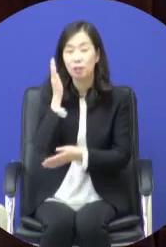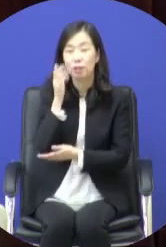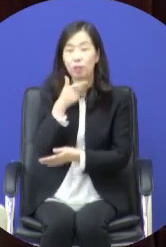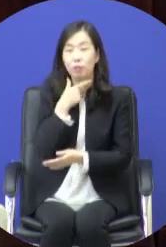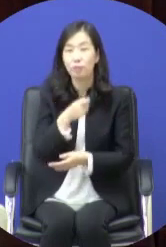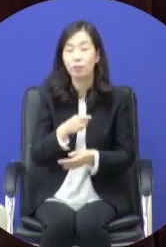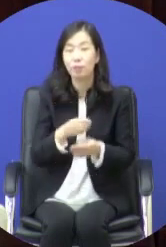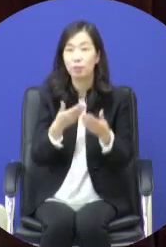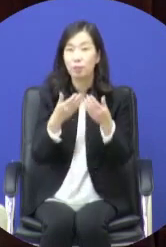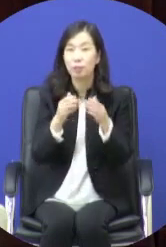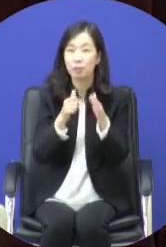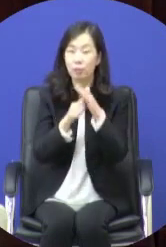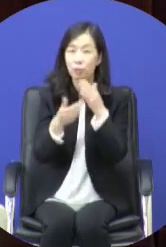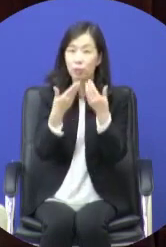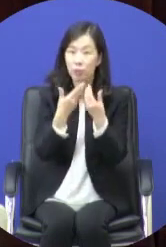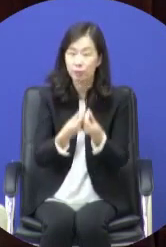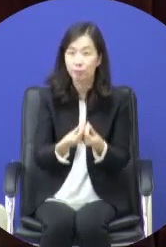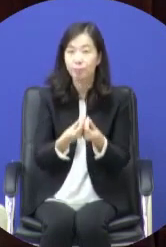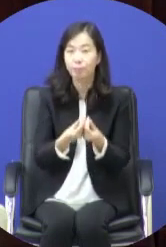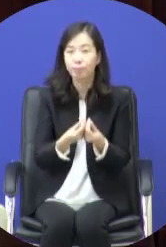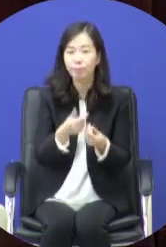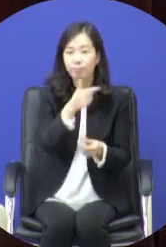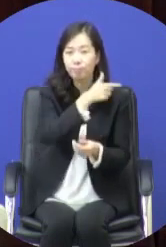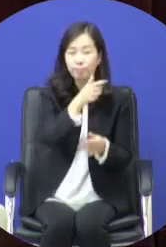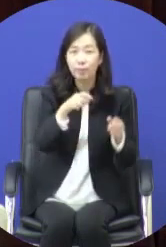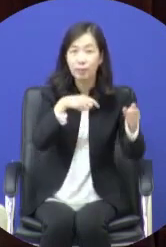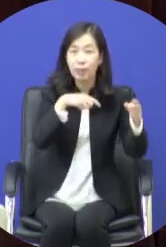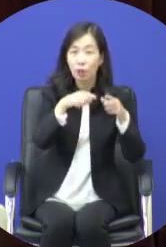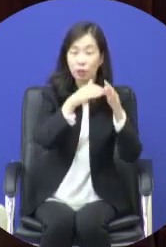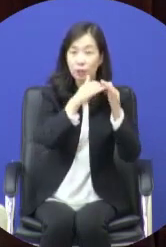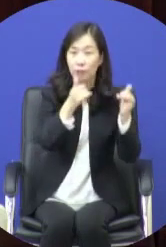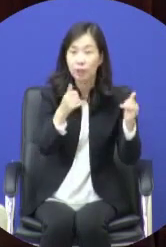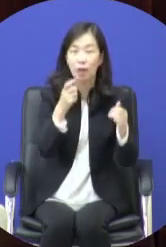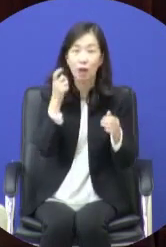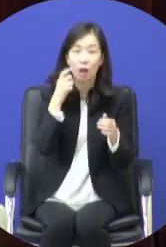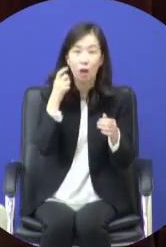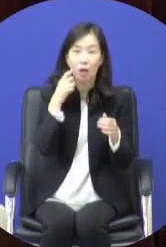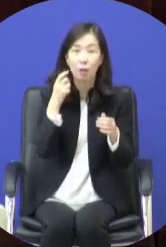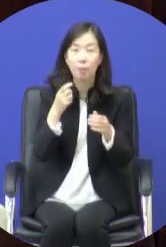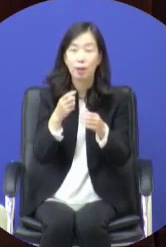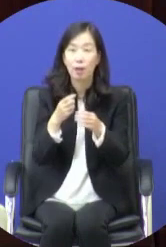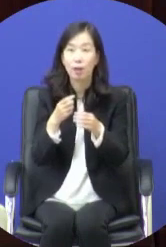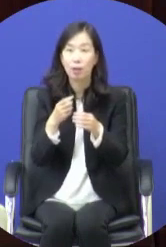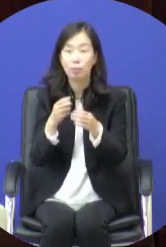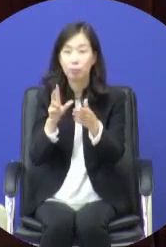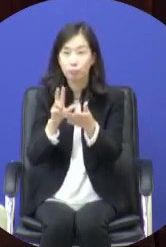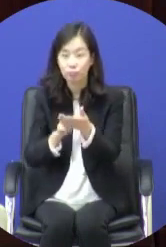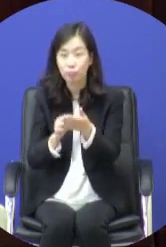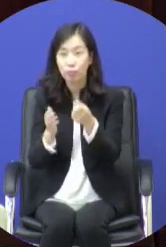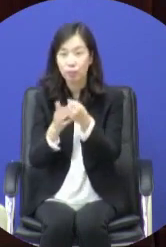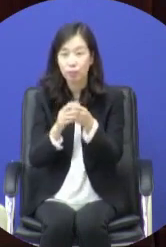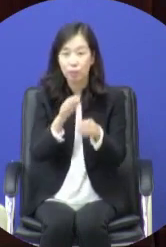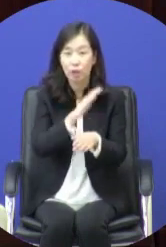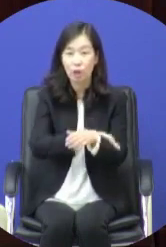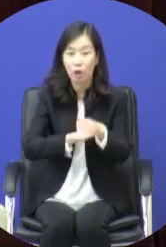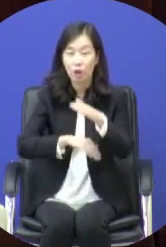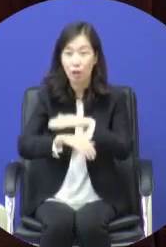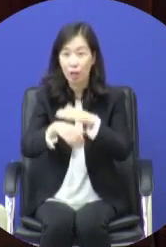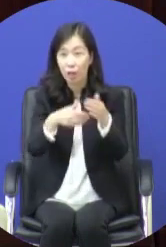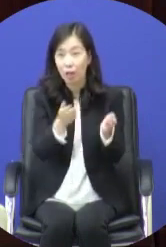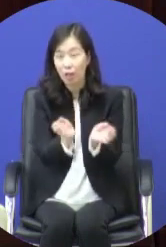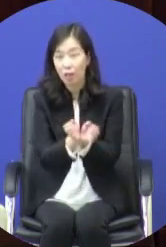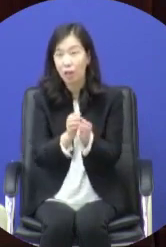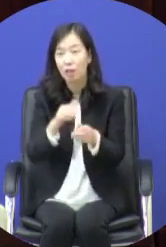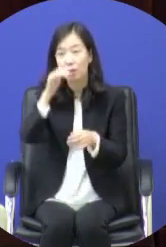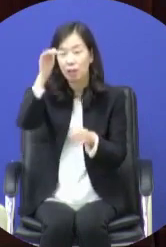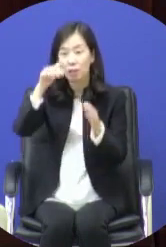대표적인 예로 한 거물 정치인의 거짓말 논란이 여야 정치권은 물론